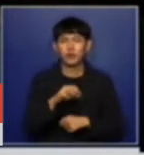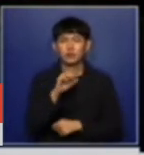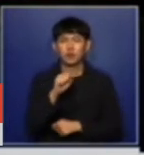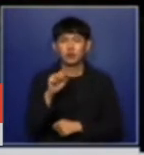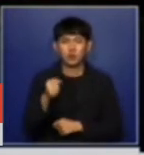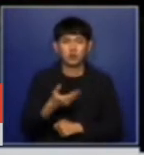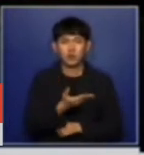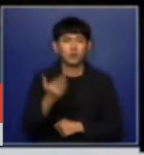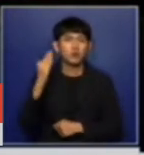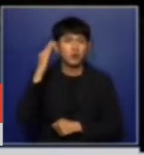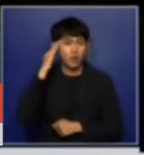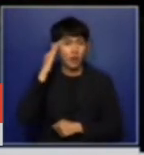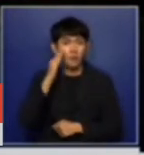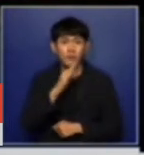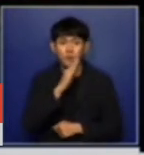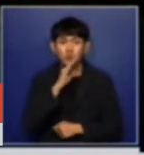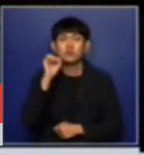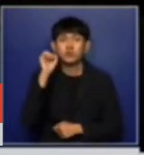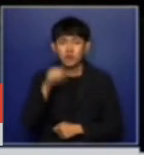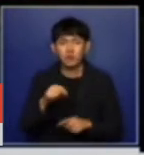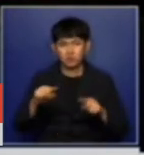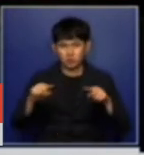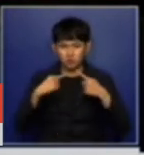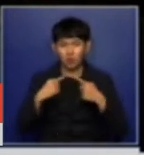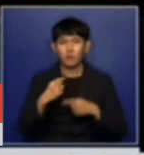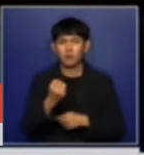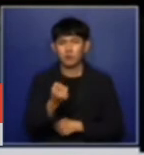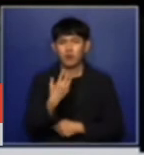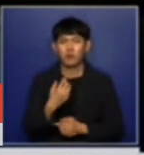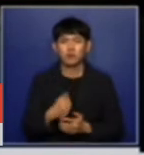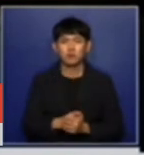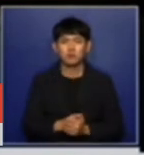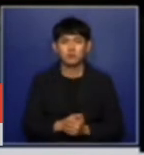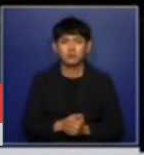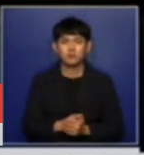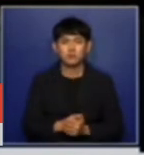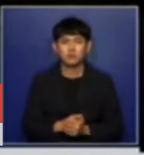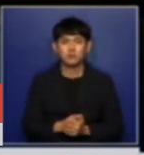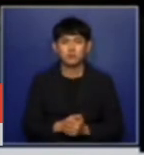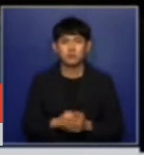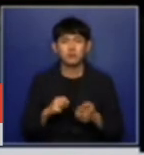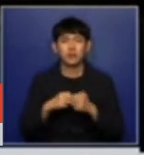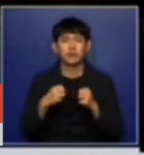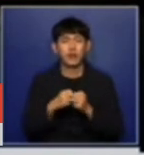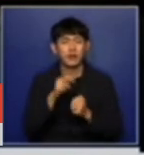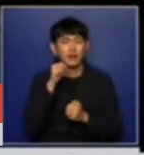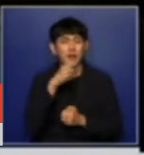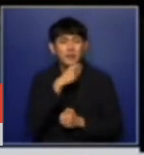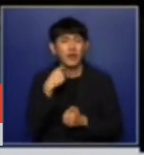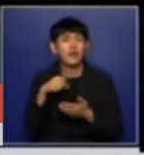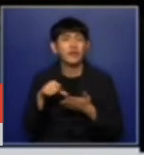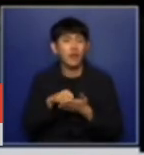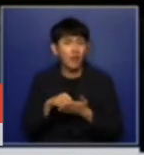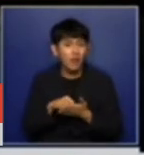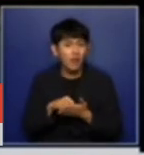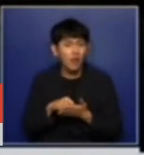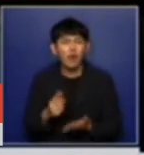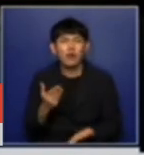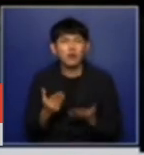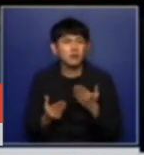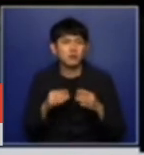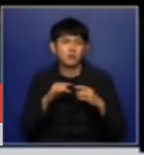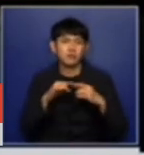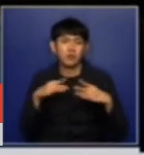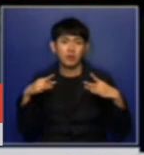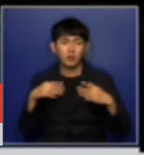ครับถ้าใช่เนี่ยช่วยตอบยืนยันให้กับสมาชิกด้วยเอาตรงนั้นไปแก้ภัยแล้งหรือถ้าไม่ใช่